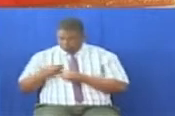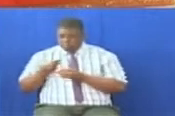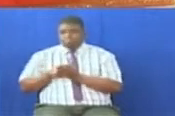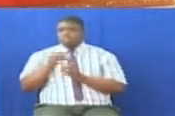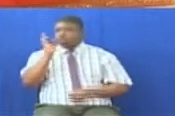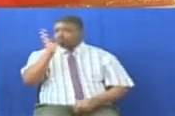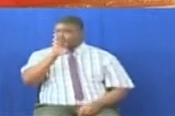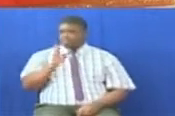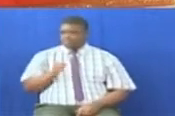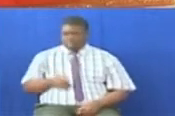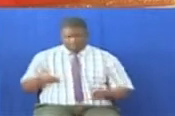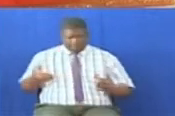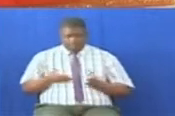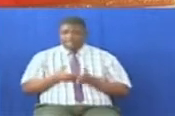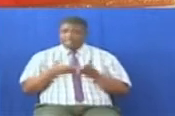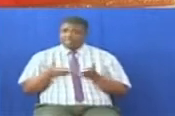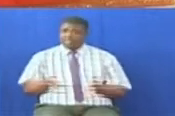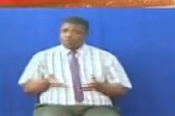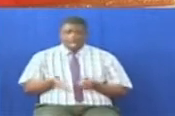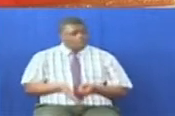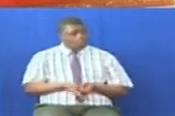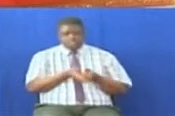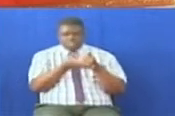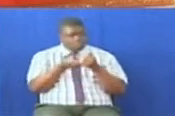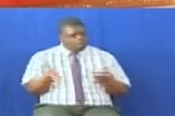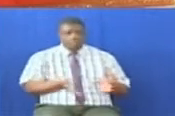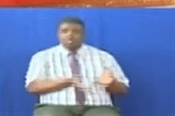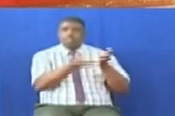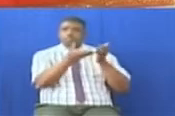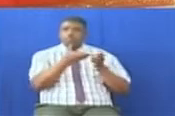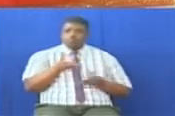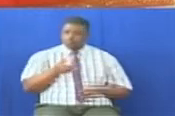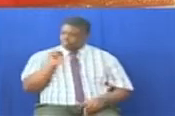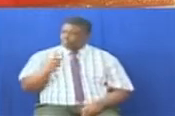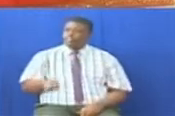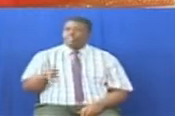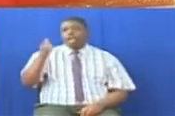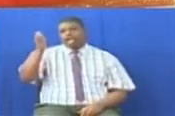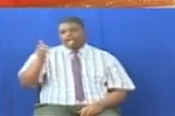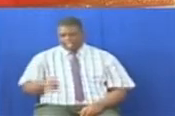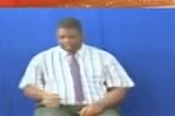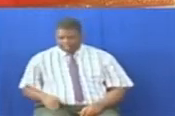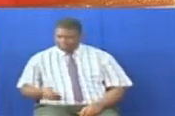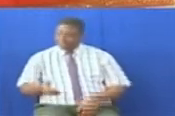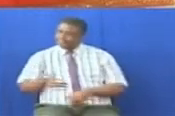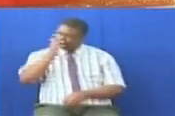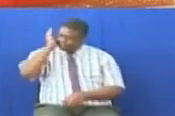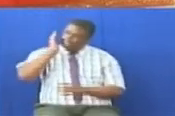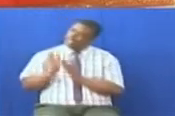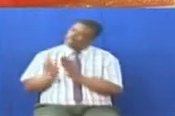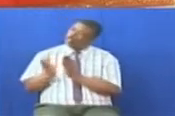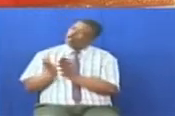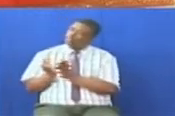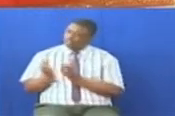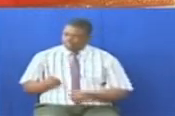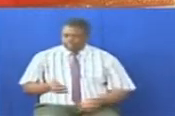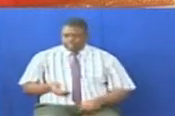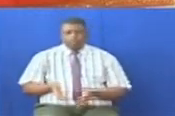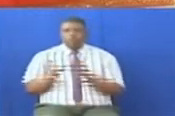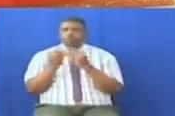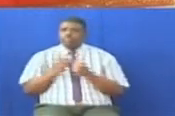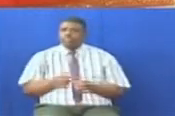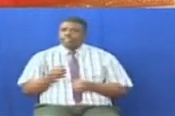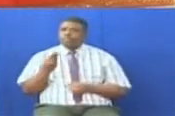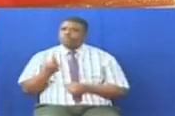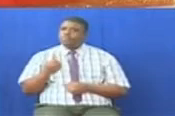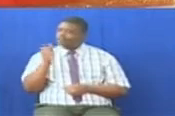huu mradi ungeweza kusaidia hata maendeleo katika halmashauri yetu ya manispaa ya Iringa. Kwa hiyo mimi niomba serikali iangalie uwezekano wa kupeleka